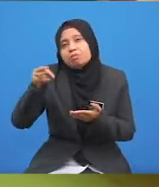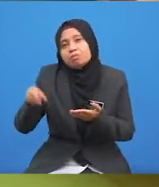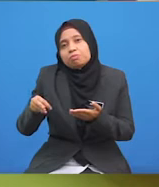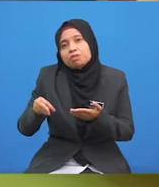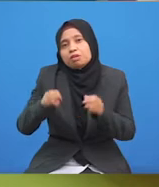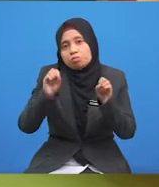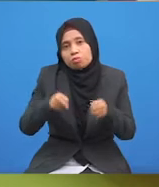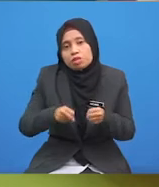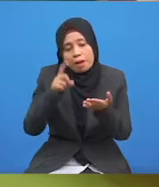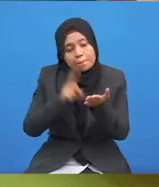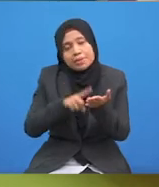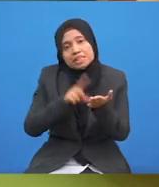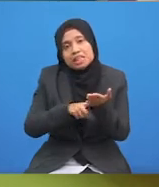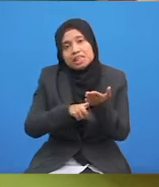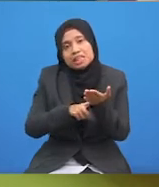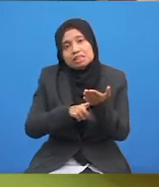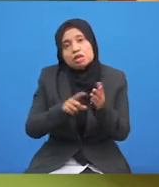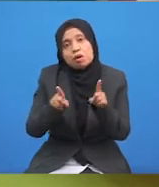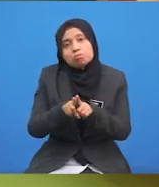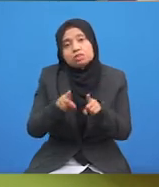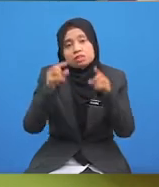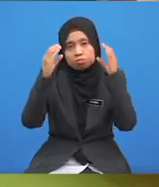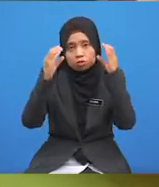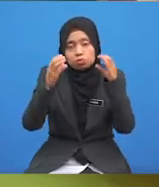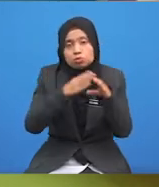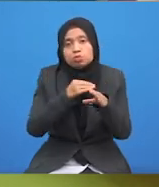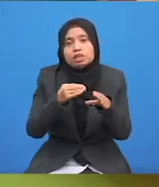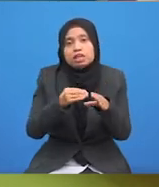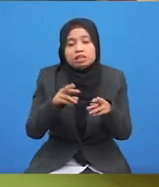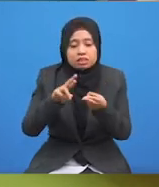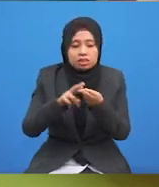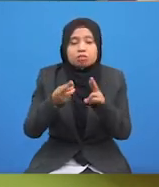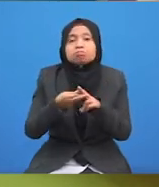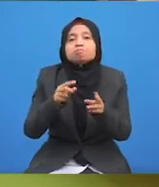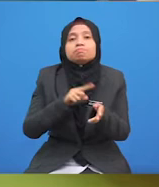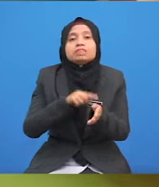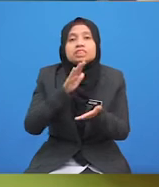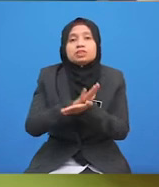murid-murid boleh membincangkannya bersama guru dan rakan-rakan di sekolah.